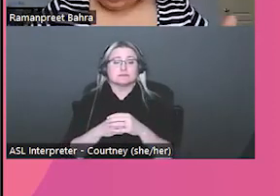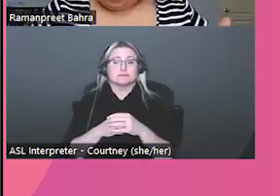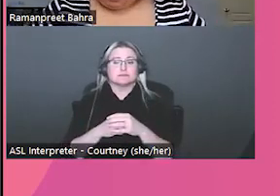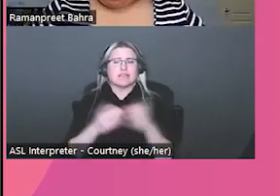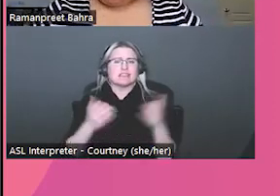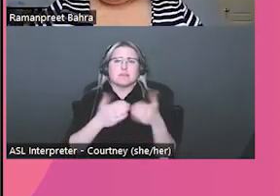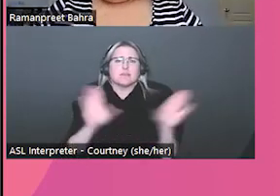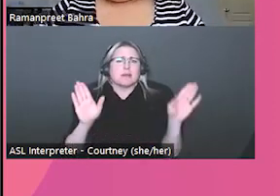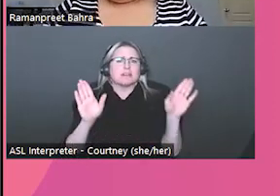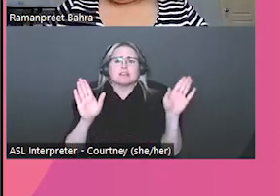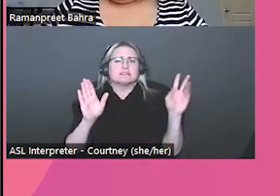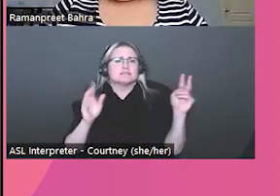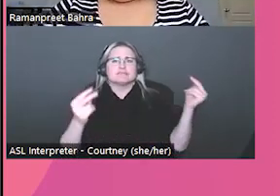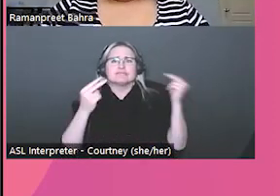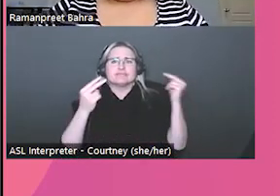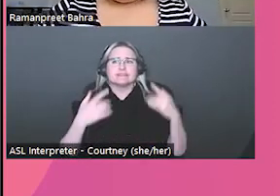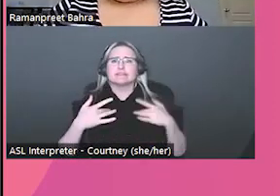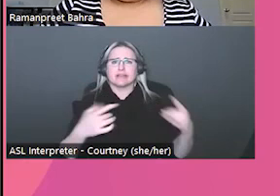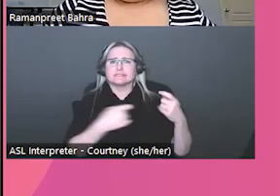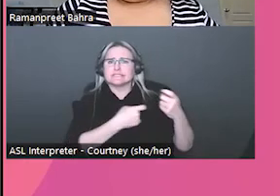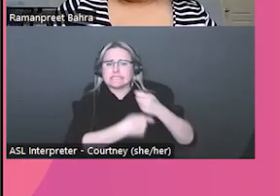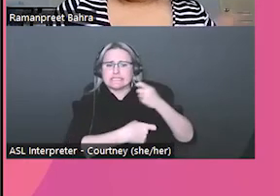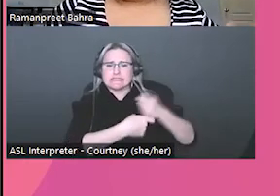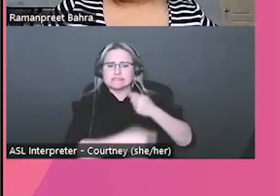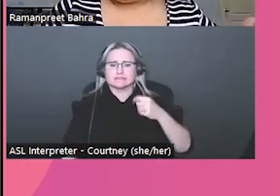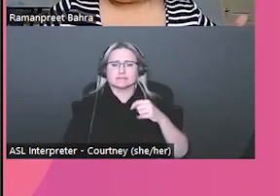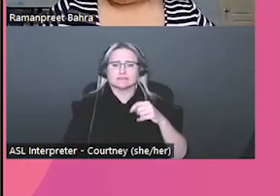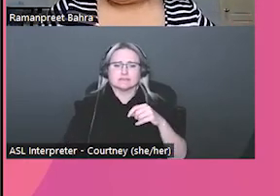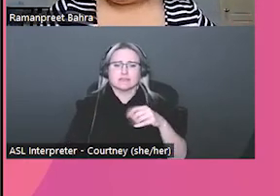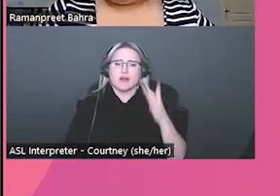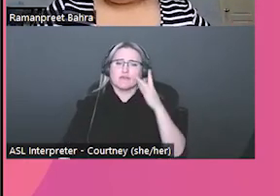leur pensée, leur donc perception et cela